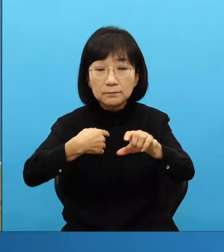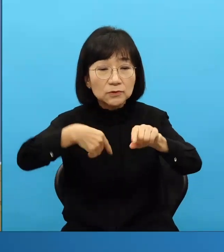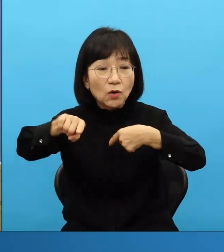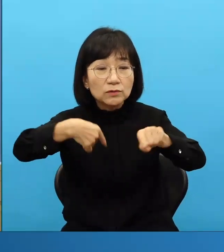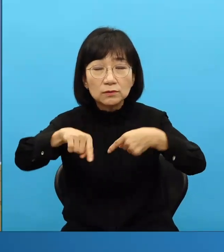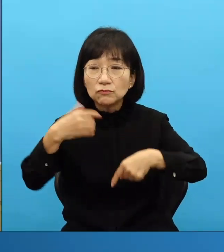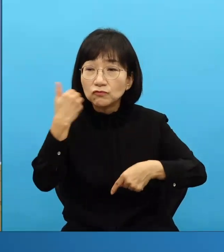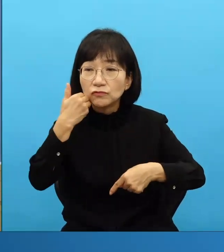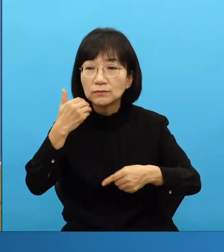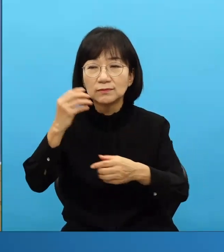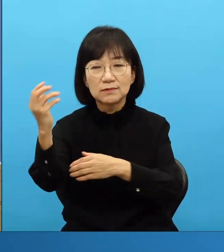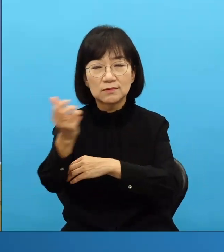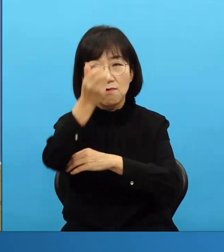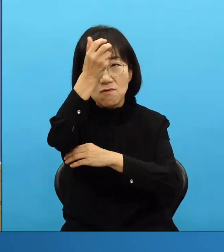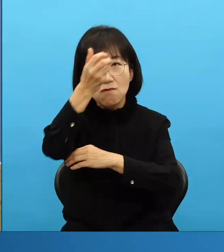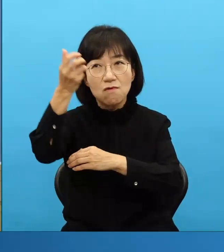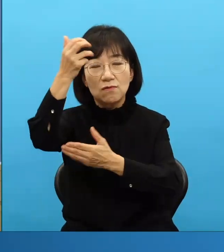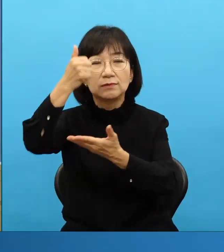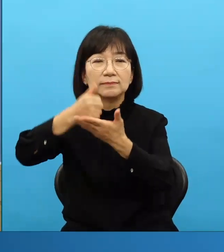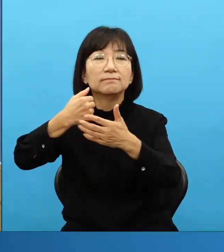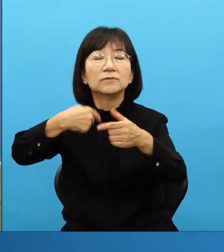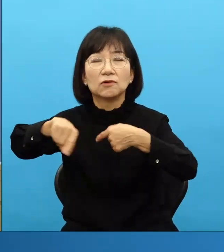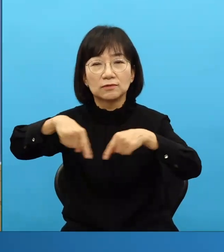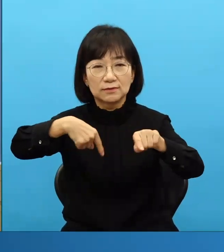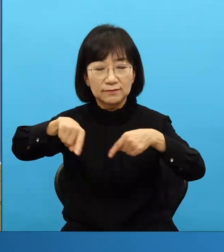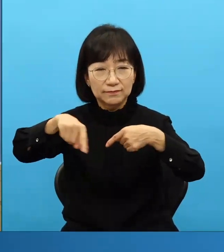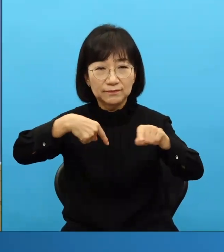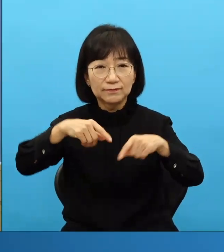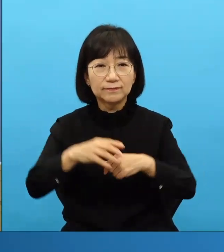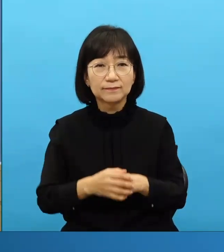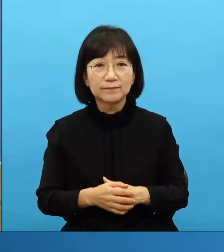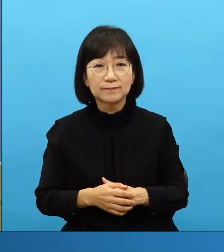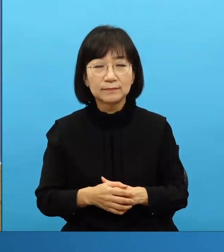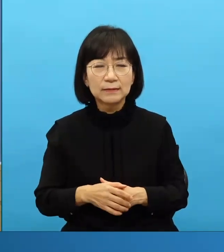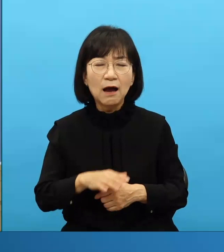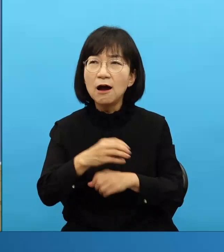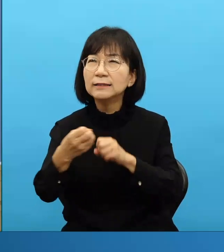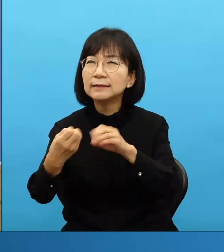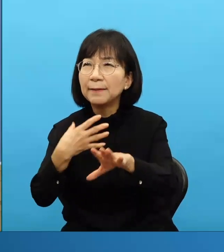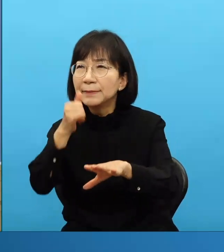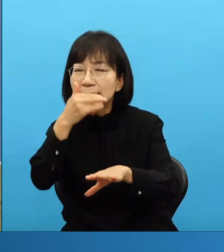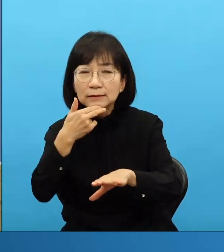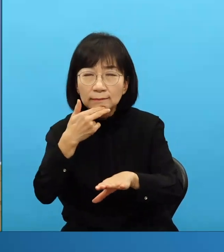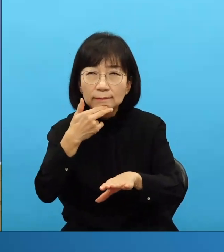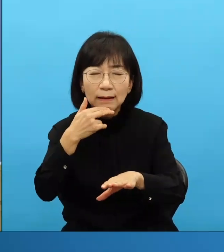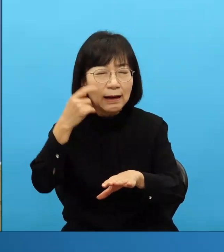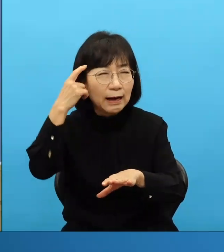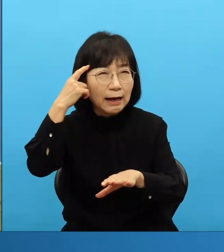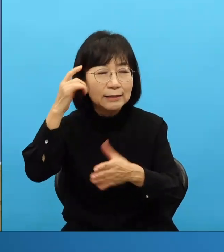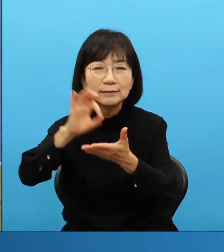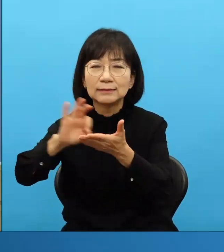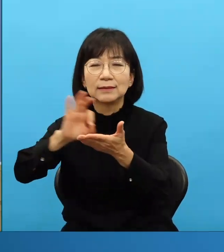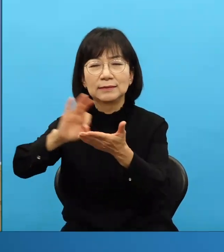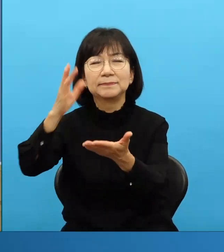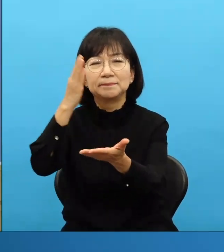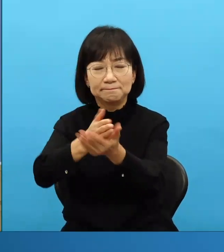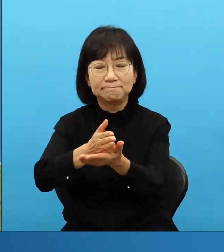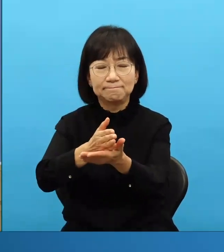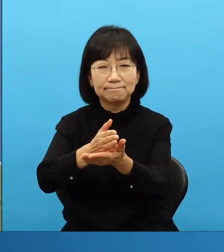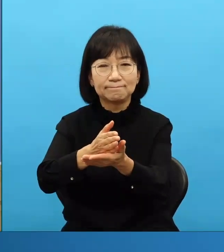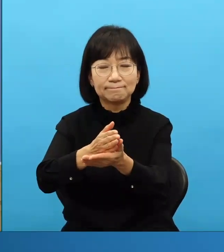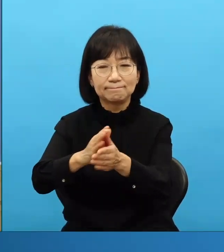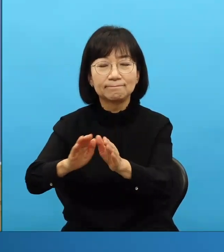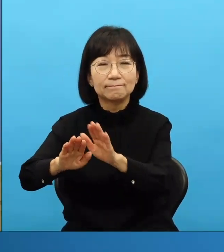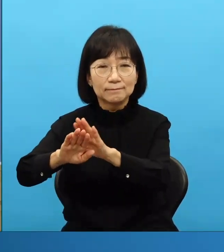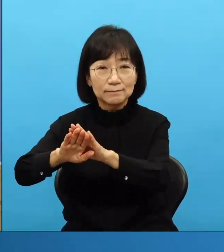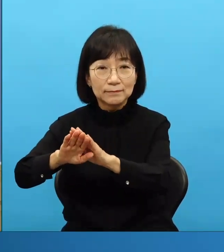then? 성령께서 역사하시는 The 거예요. Holy Spirit will work. 응답 상관하지 마세요. So do not care for the 응답이 answers. 있고 없고 따지지 마세요. Do not care